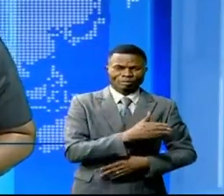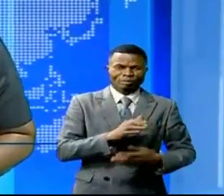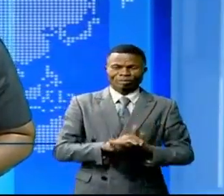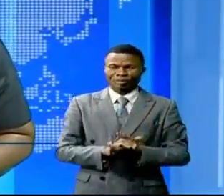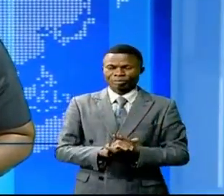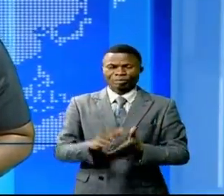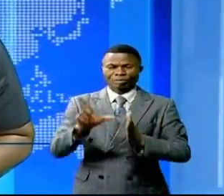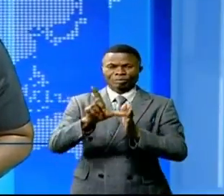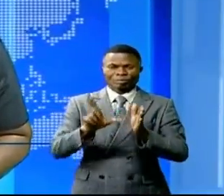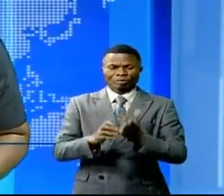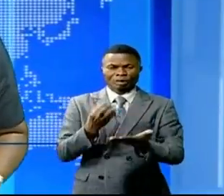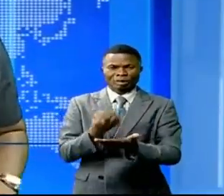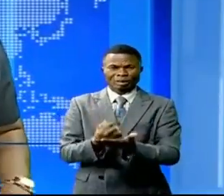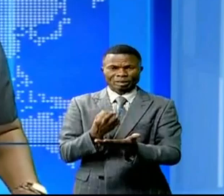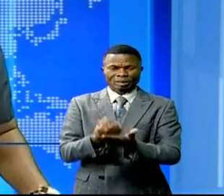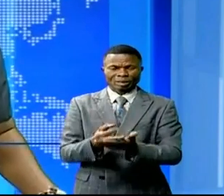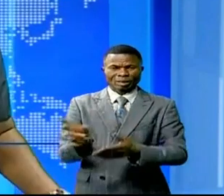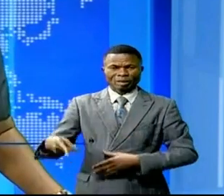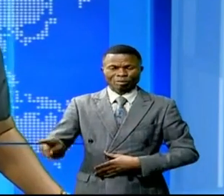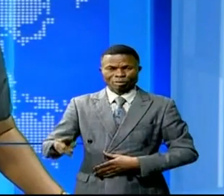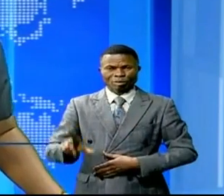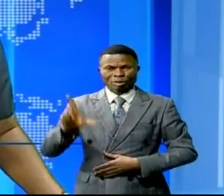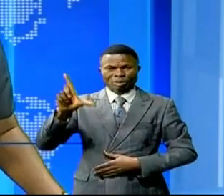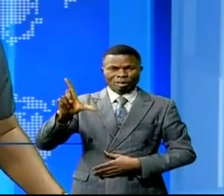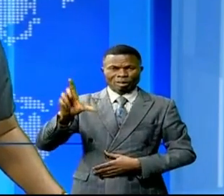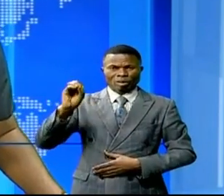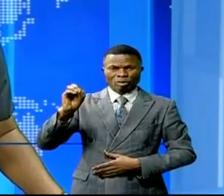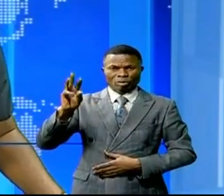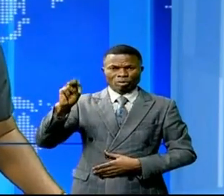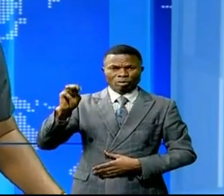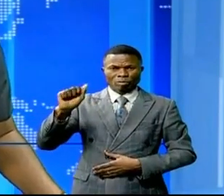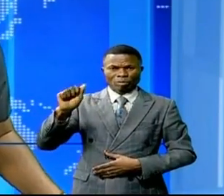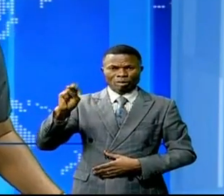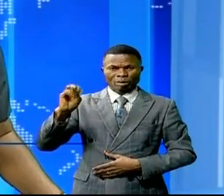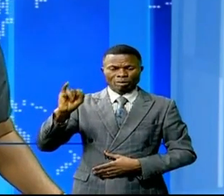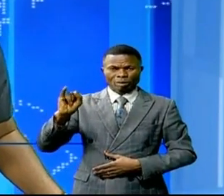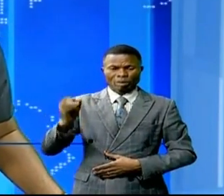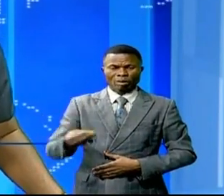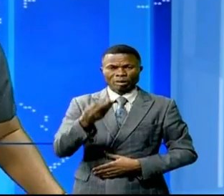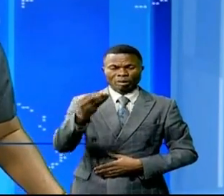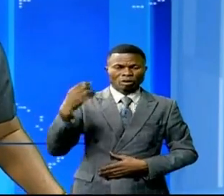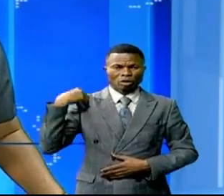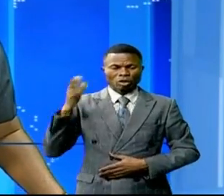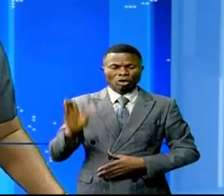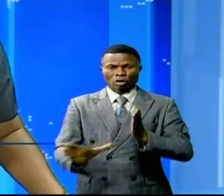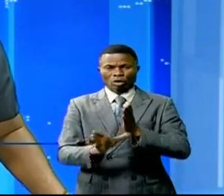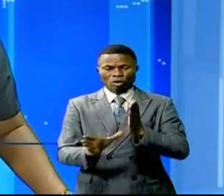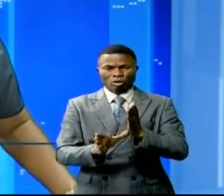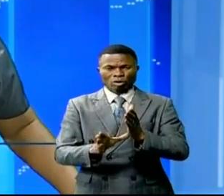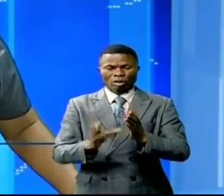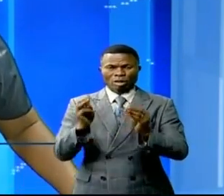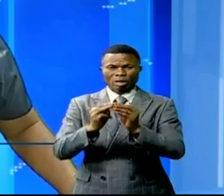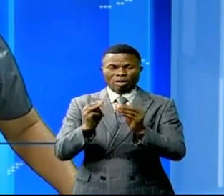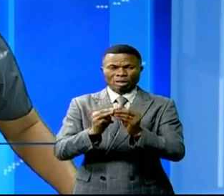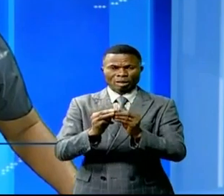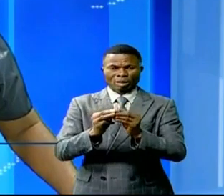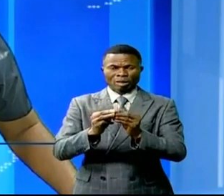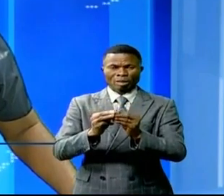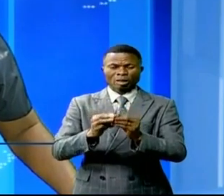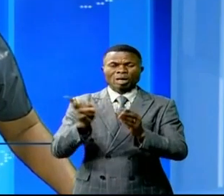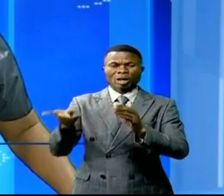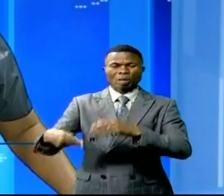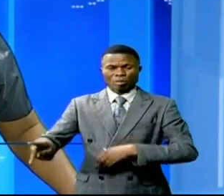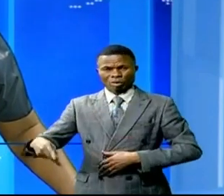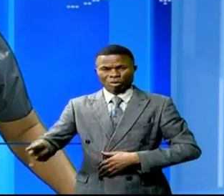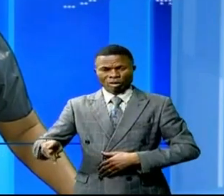La loi de finances de la province de Lomami, déposée dernièrement par le gouverneur intérimaire de l'Assemblée à l'Assemblée